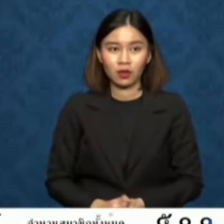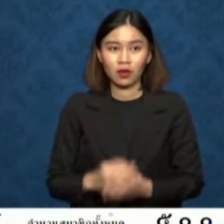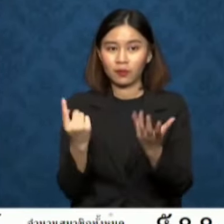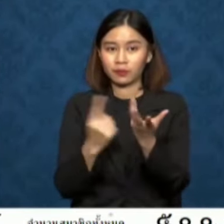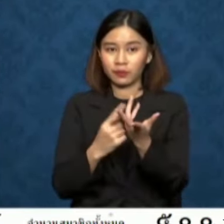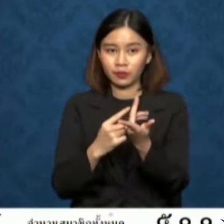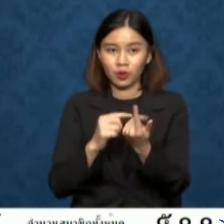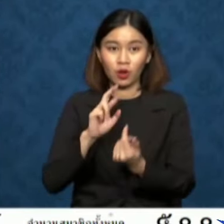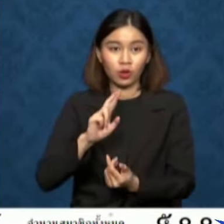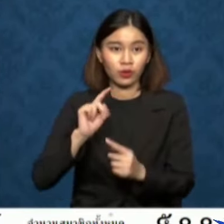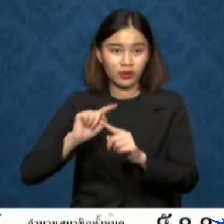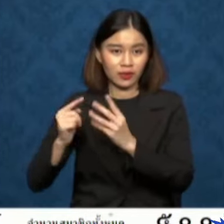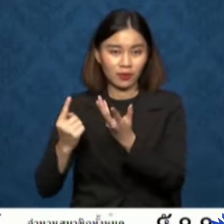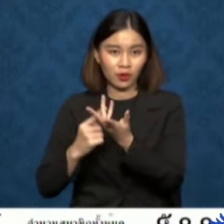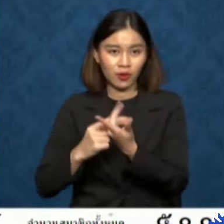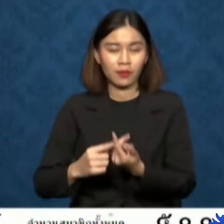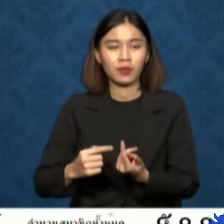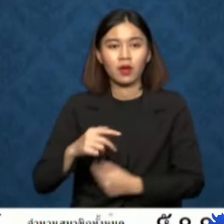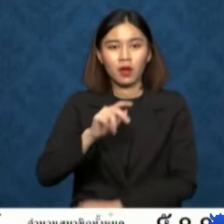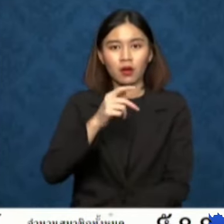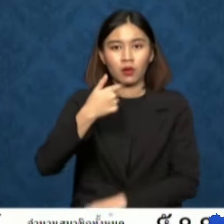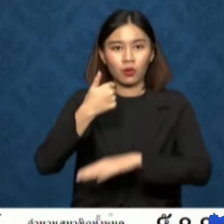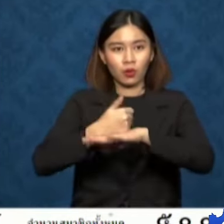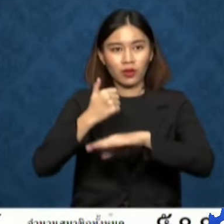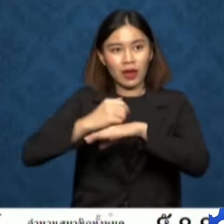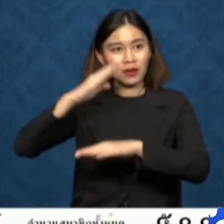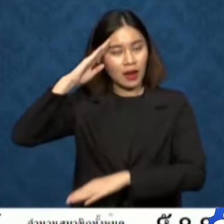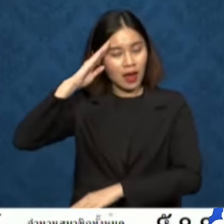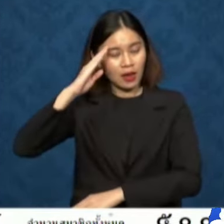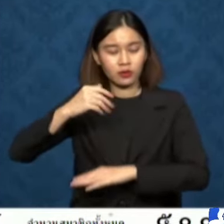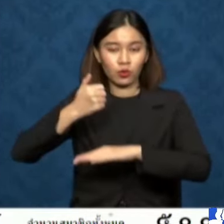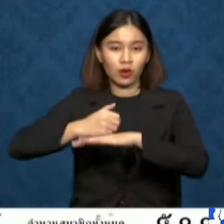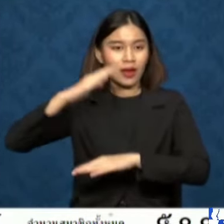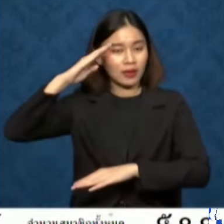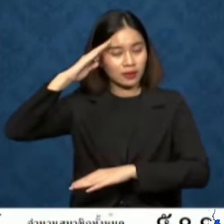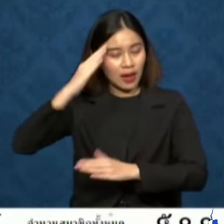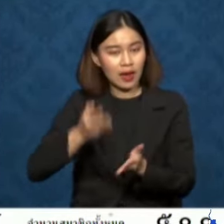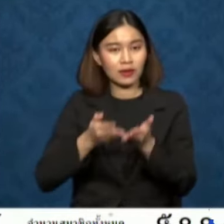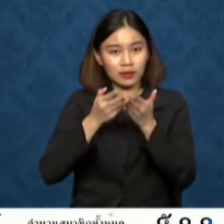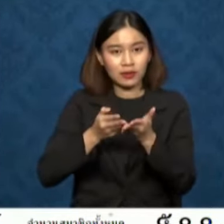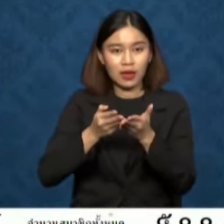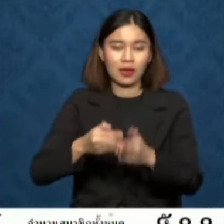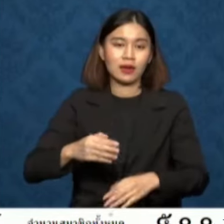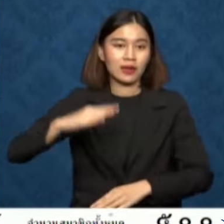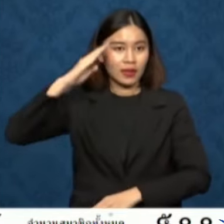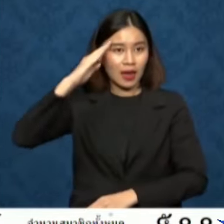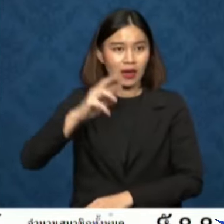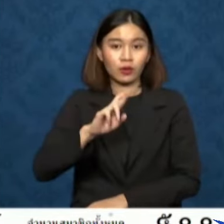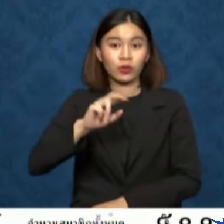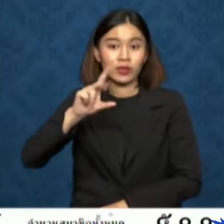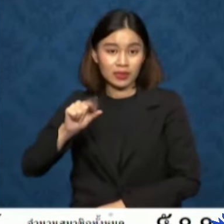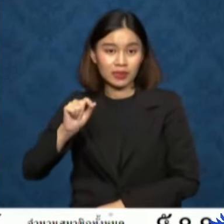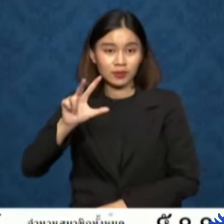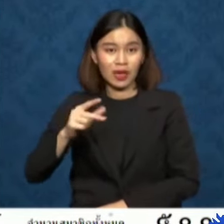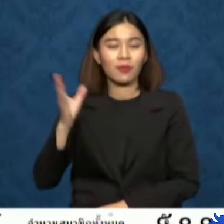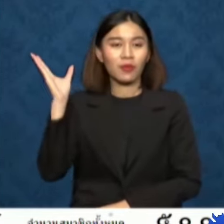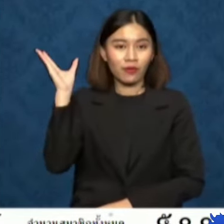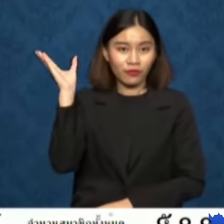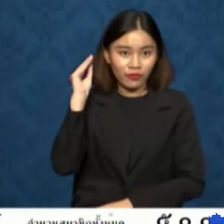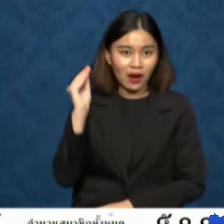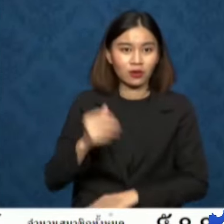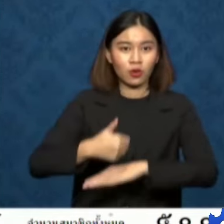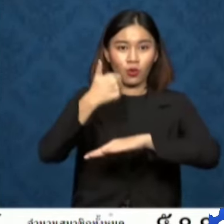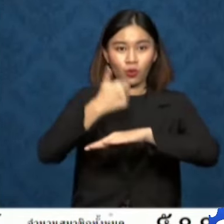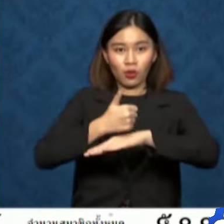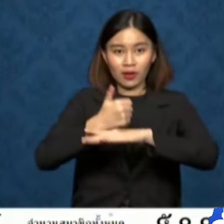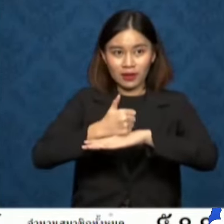รุ่นดีมยฮะผบทบผบทรเตรียมทหารรุ่นที่ 23ฟังผมดีๆท่านประธานผบ